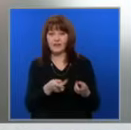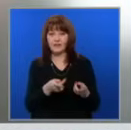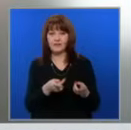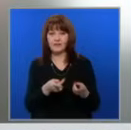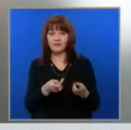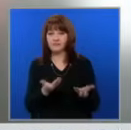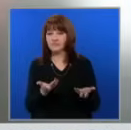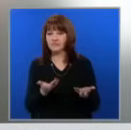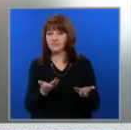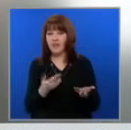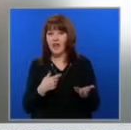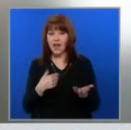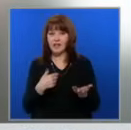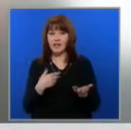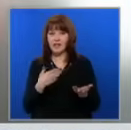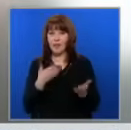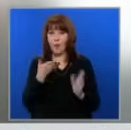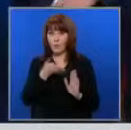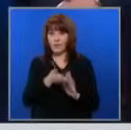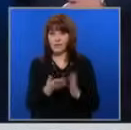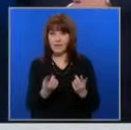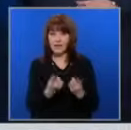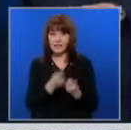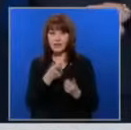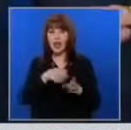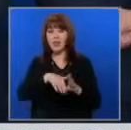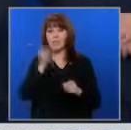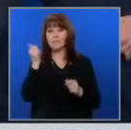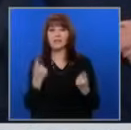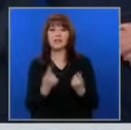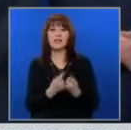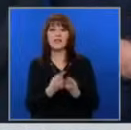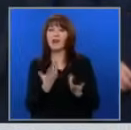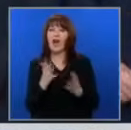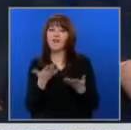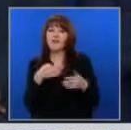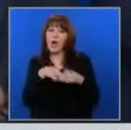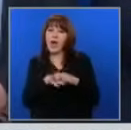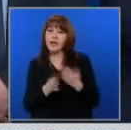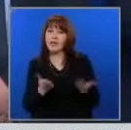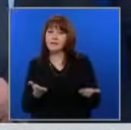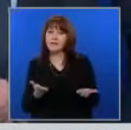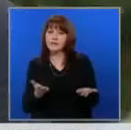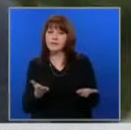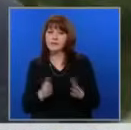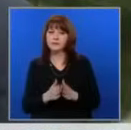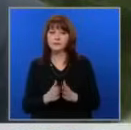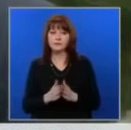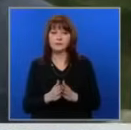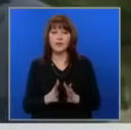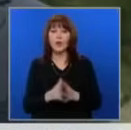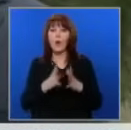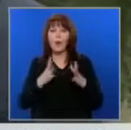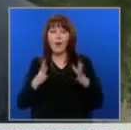влезаха на срещата, те напускат срещата. Те крият нещо. От инициативния комитет определят споразумението като предателство.